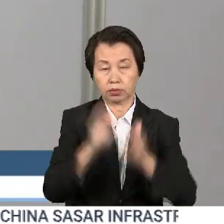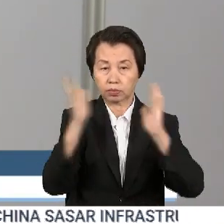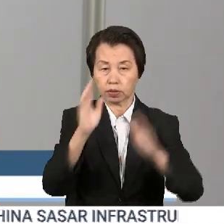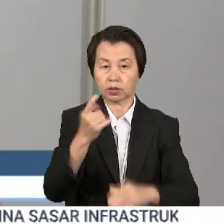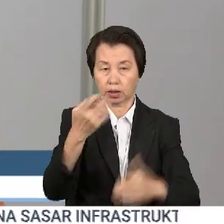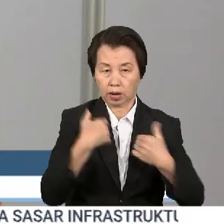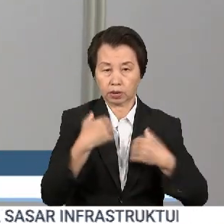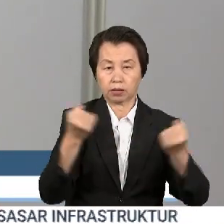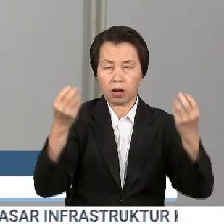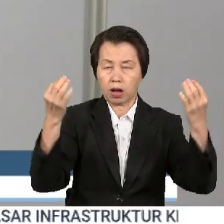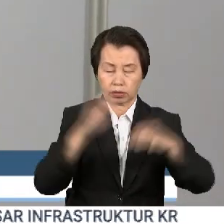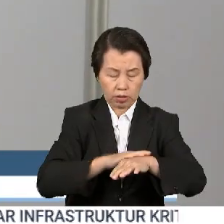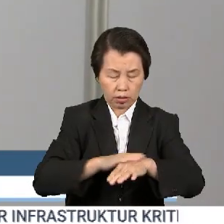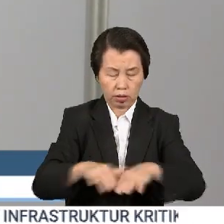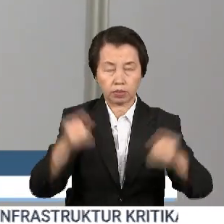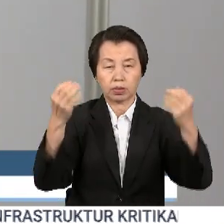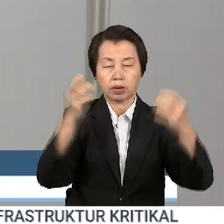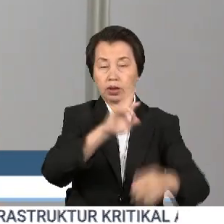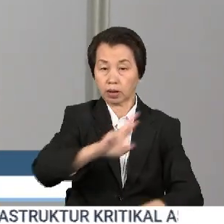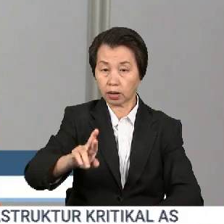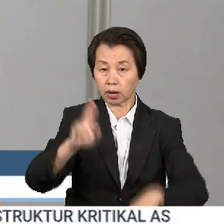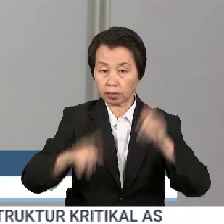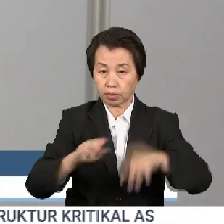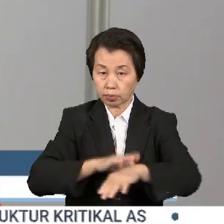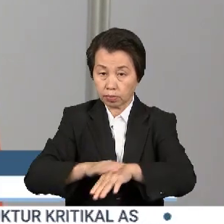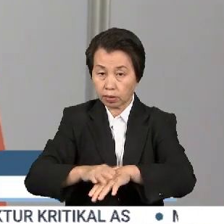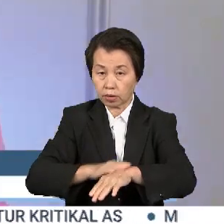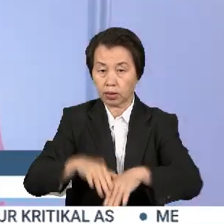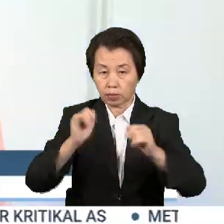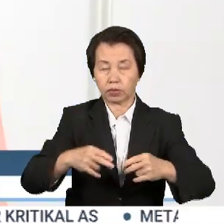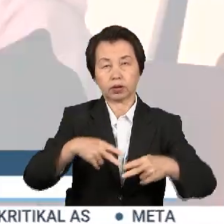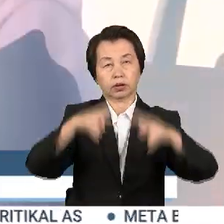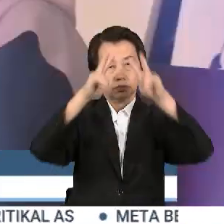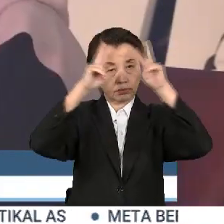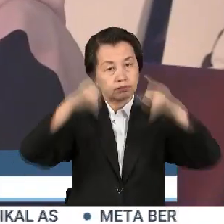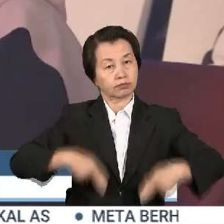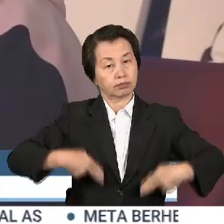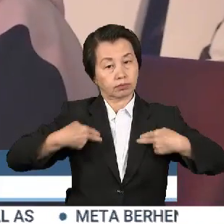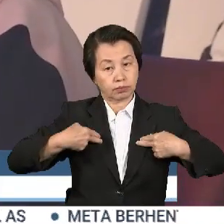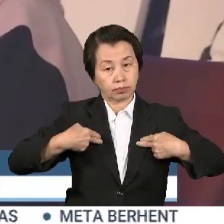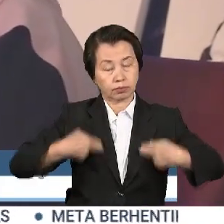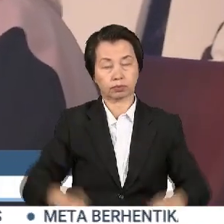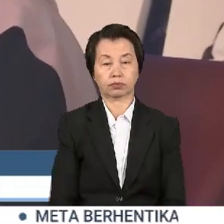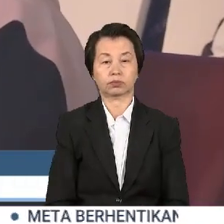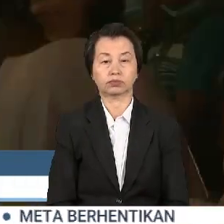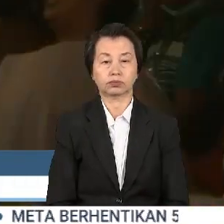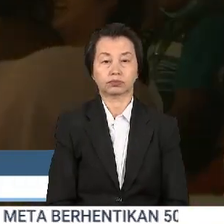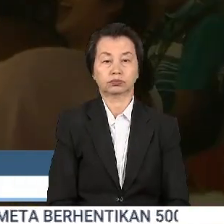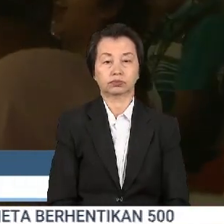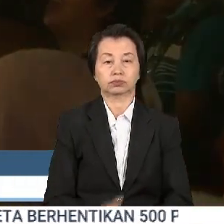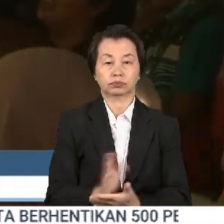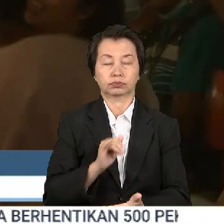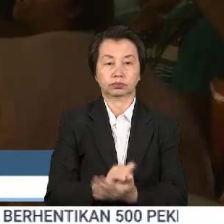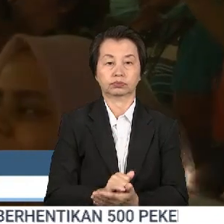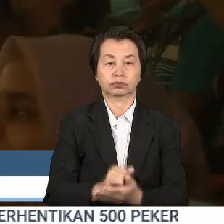Kita ada pelbagai kaum, pelbagai agama, berbilang bangsa dan kita boleh hidup dengan aman damai. Sementara itu, artis